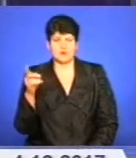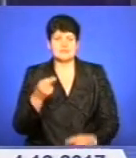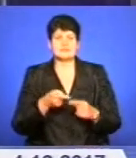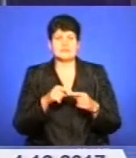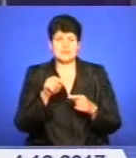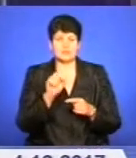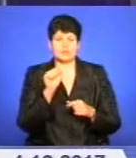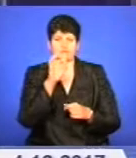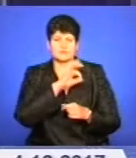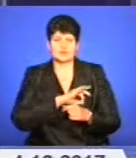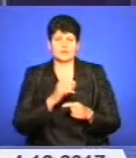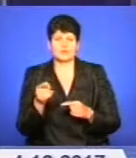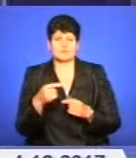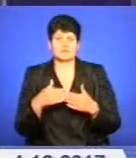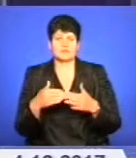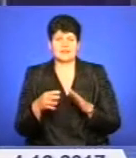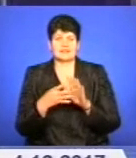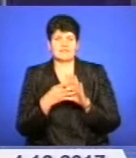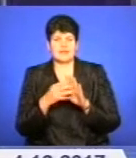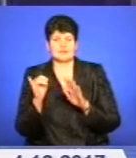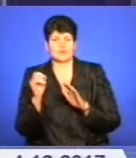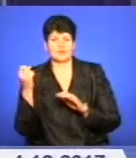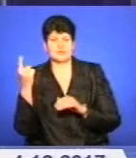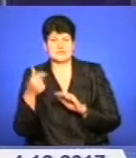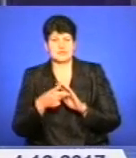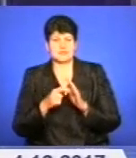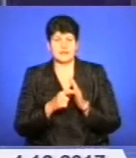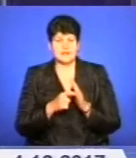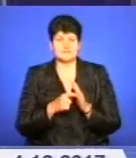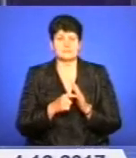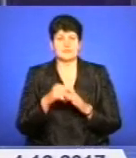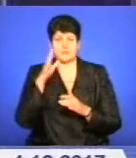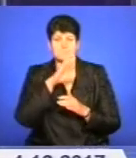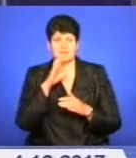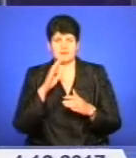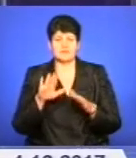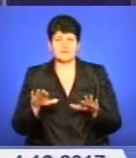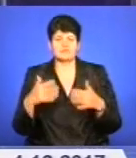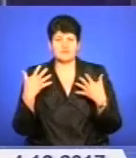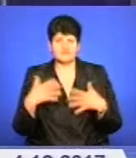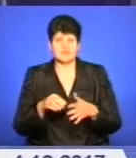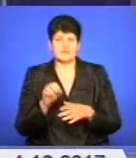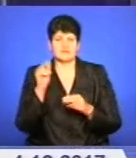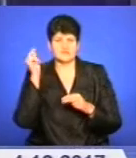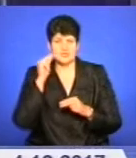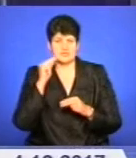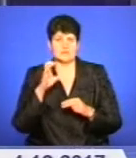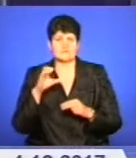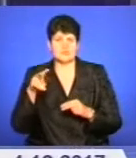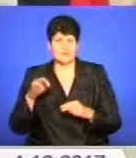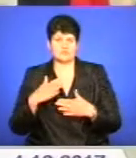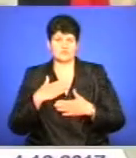скористатися тернопільські випускники 9-х і 11-х класів. Батьки, діти яких уже навчаються у Словаччині,